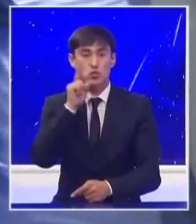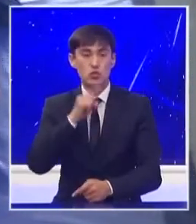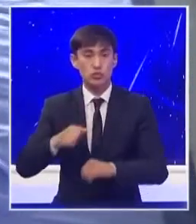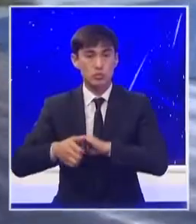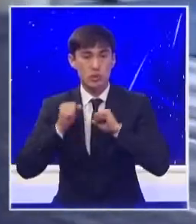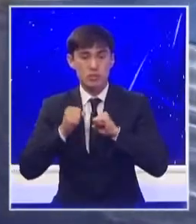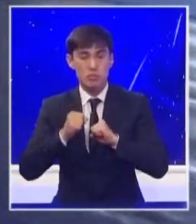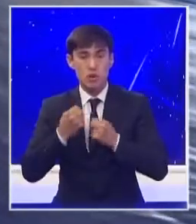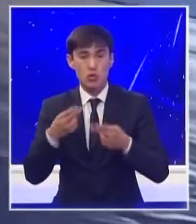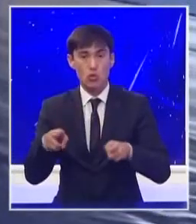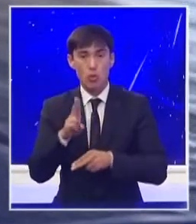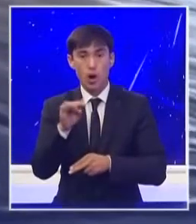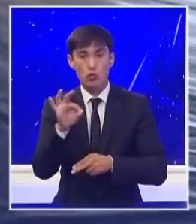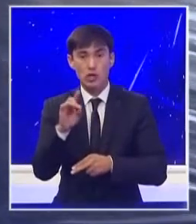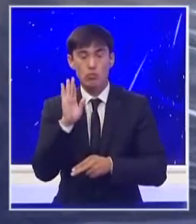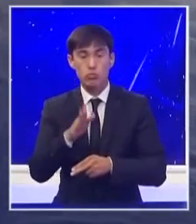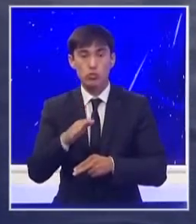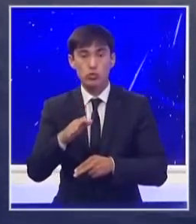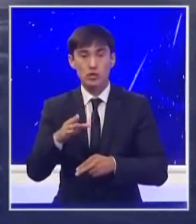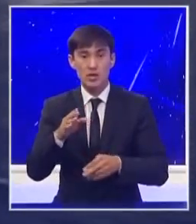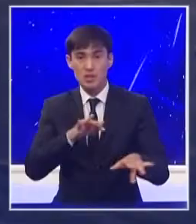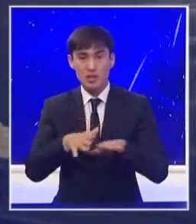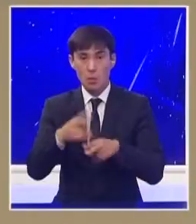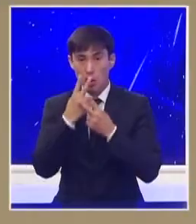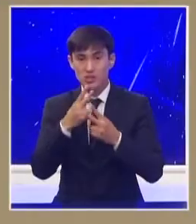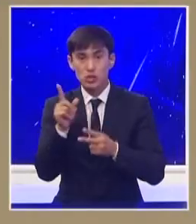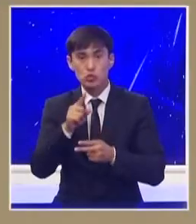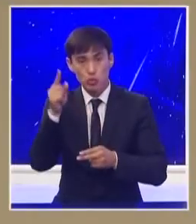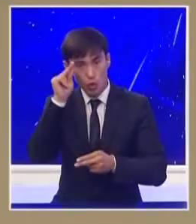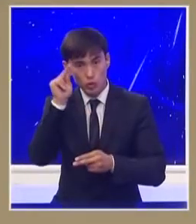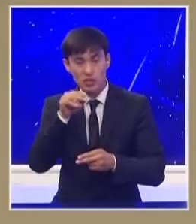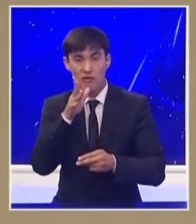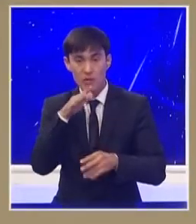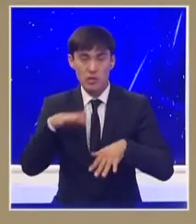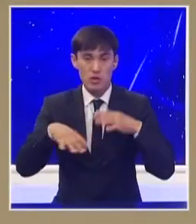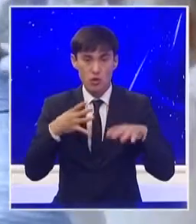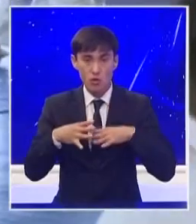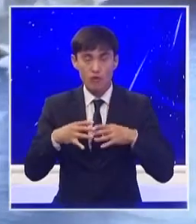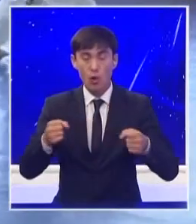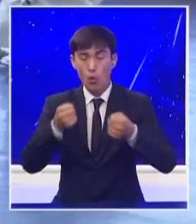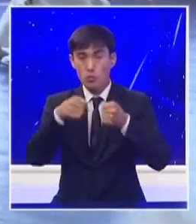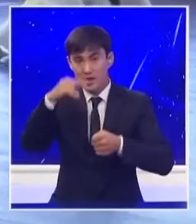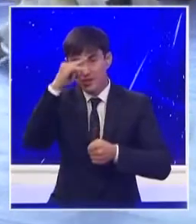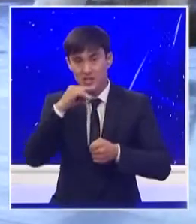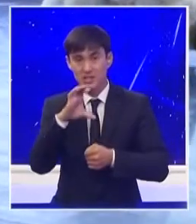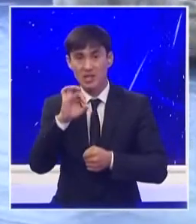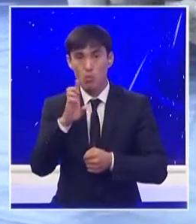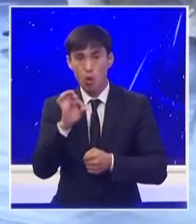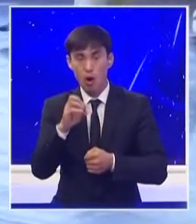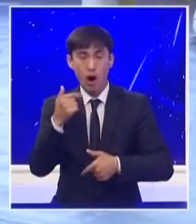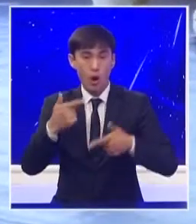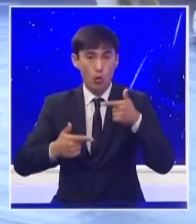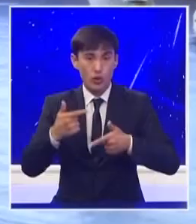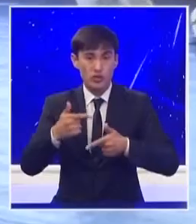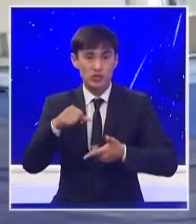дзюдоистам спортивного клуба «Каусар» предстоит на деле показать, чему они научились во время тренировок на Кубке Казахстана по самбо. А конкуренцию